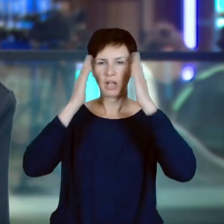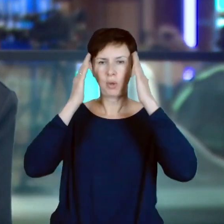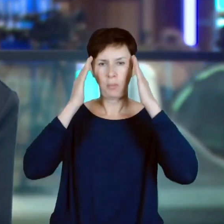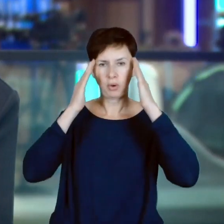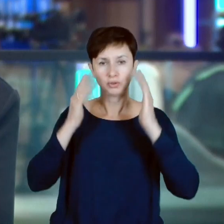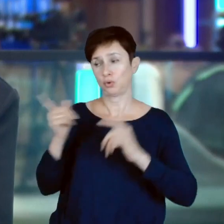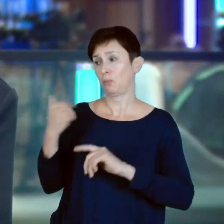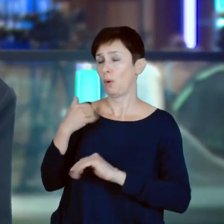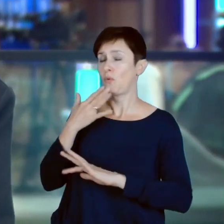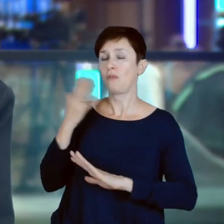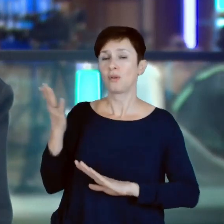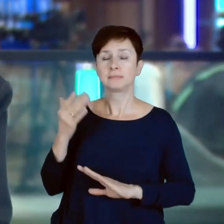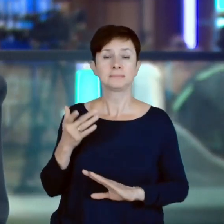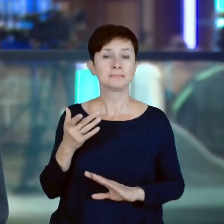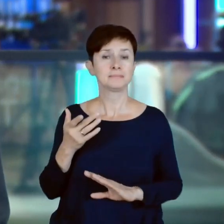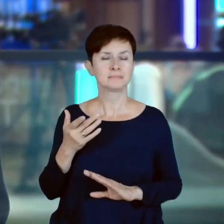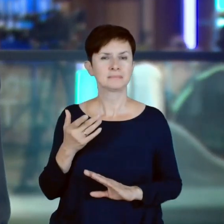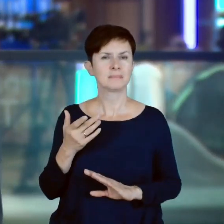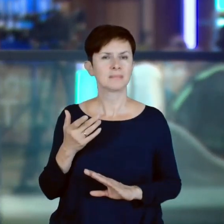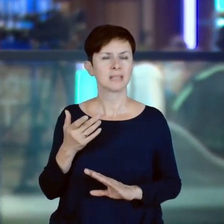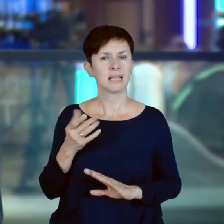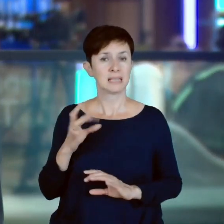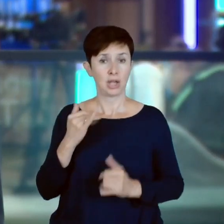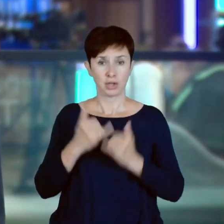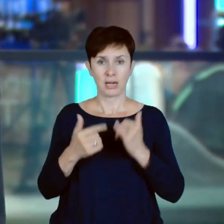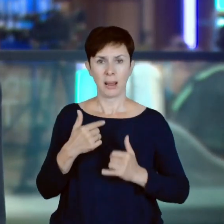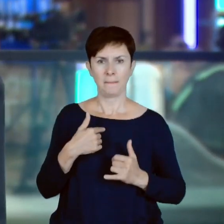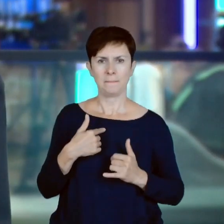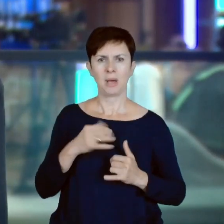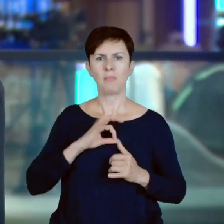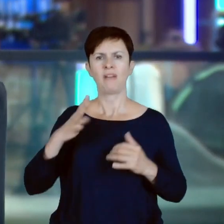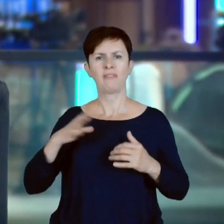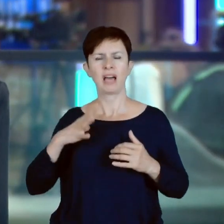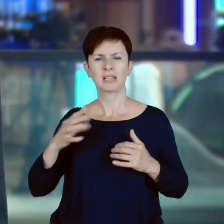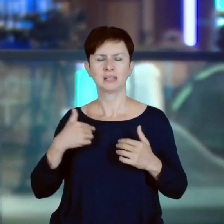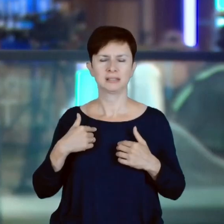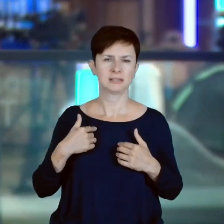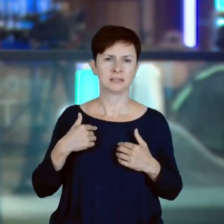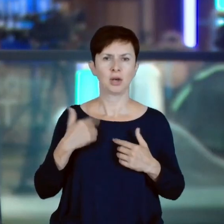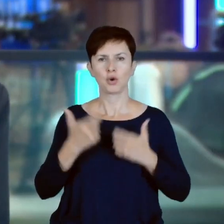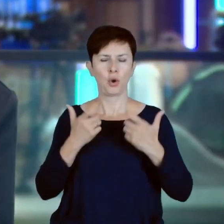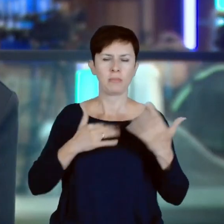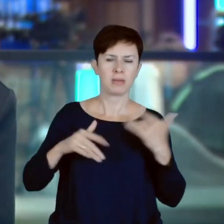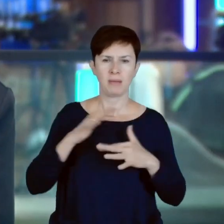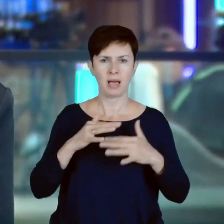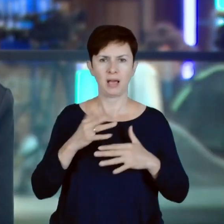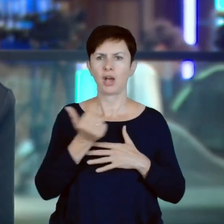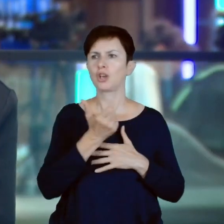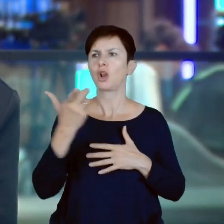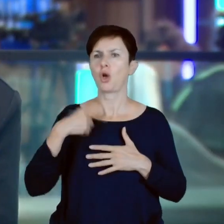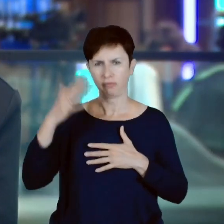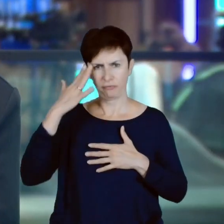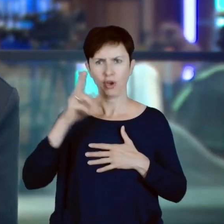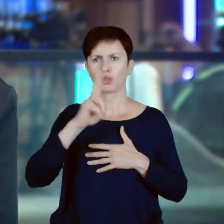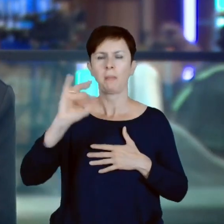wspomniane niejednokrotnie, że okej, że jeżeli robimy coś z naszymi wartościami, to się czujemy lepiej. Ile osób teraz wie, jakie ma wartości? Ile osób spędza czas nad tym,